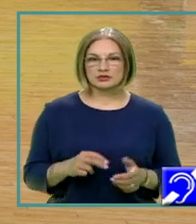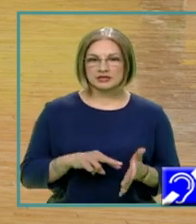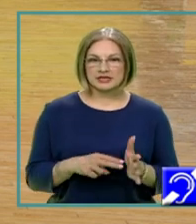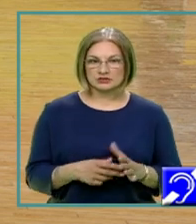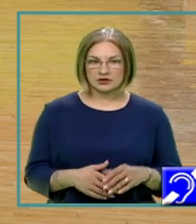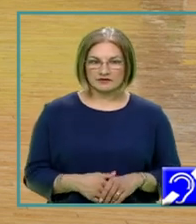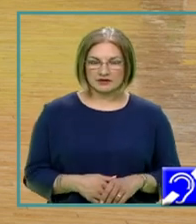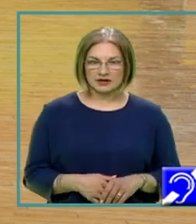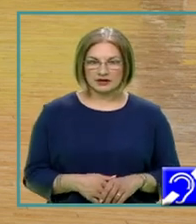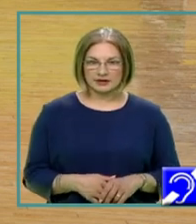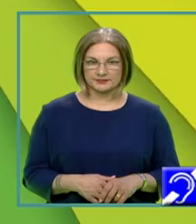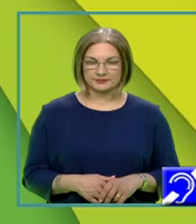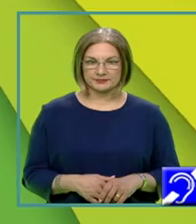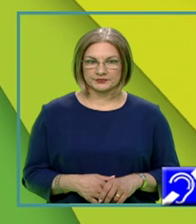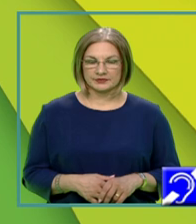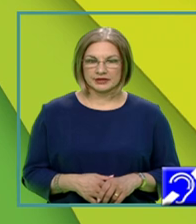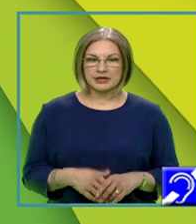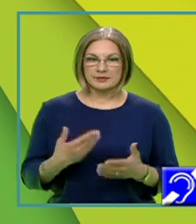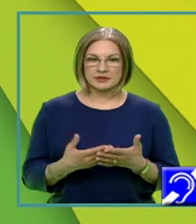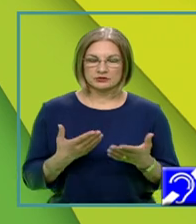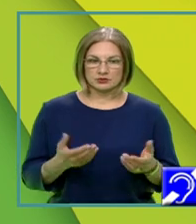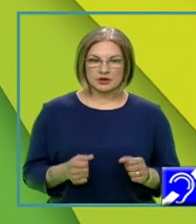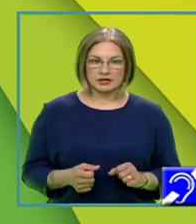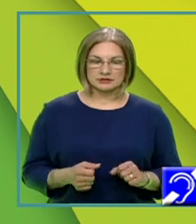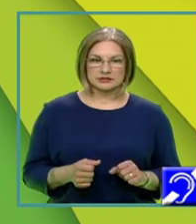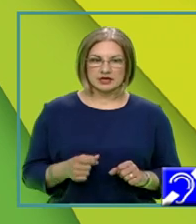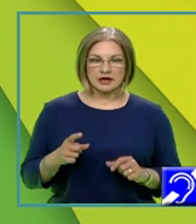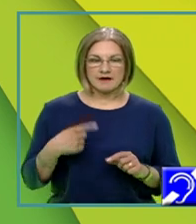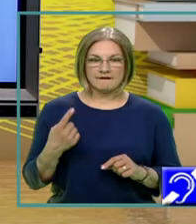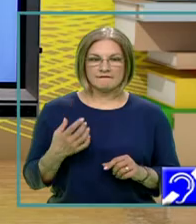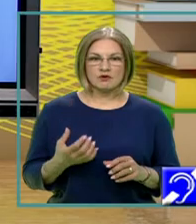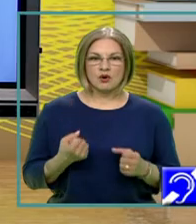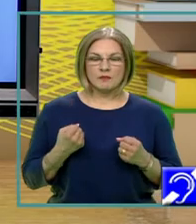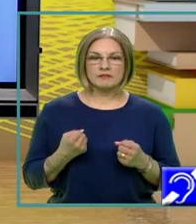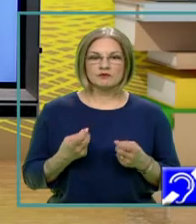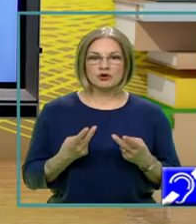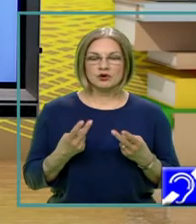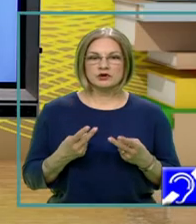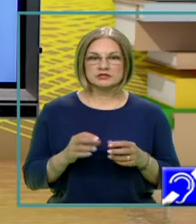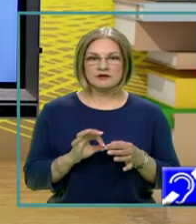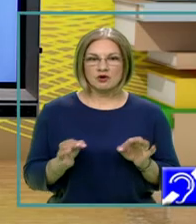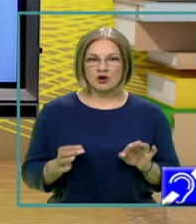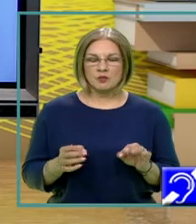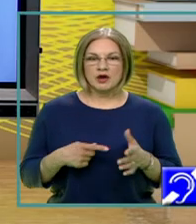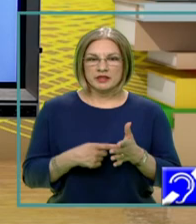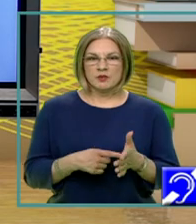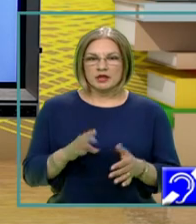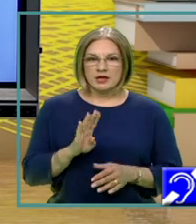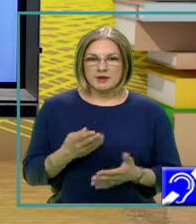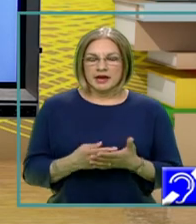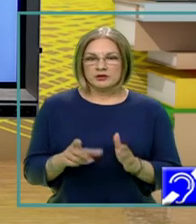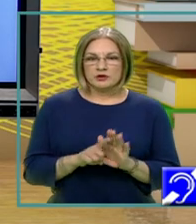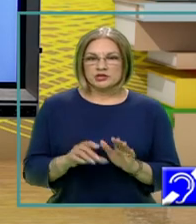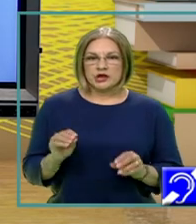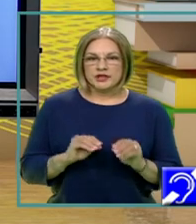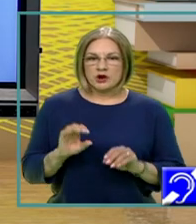a acestei cerințe pentru aceasta vom folosi formula demonstrată la punctul b pentru Legea de compoziție